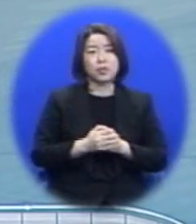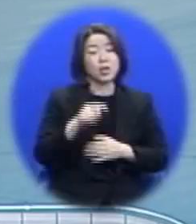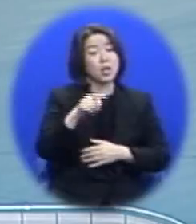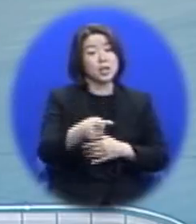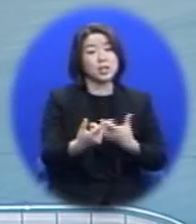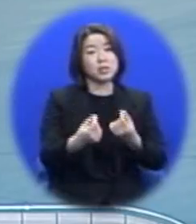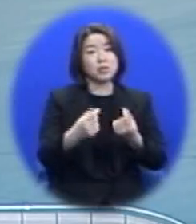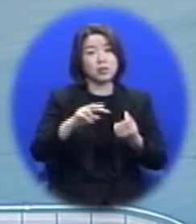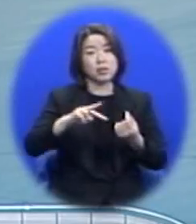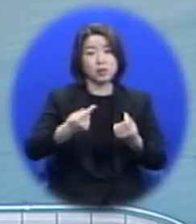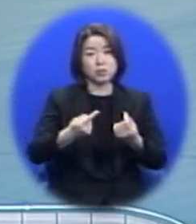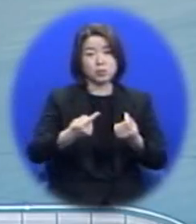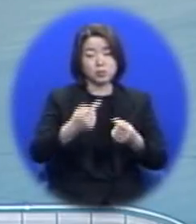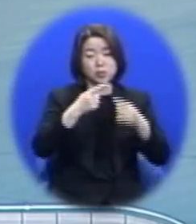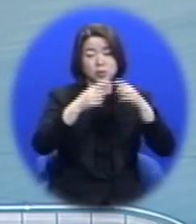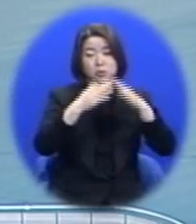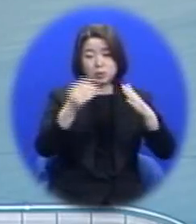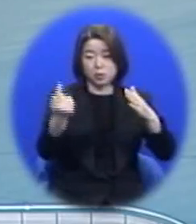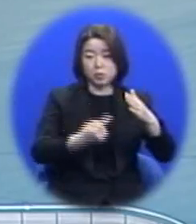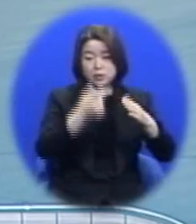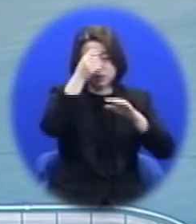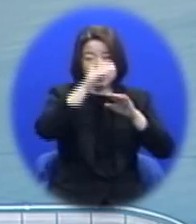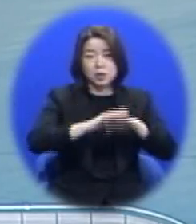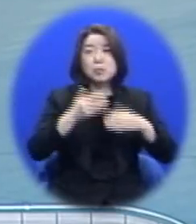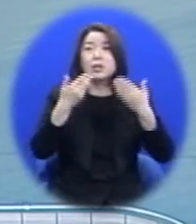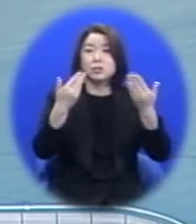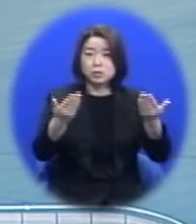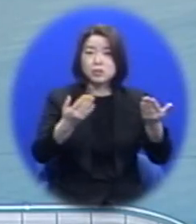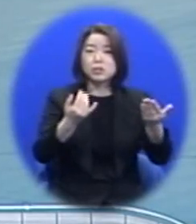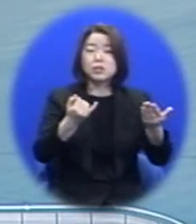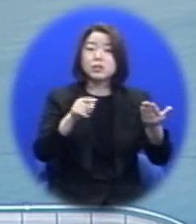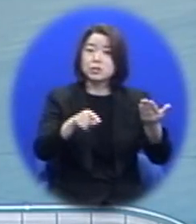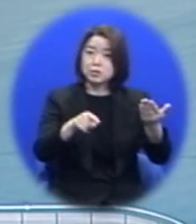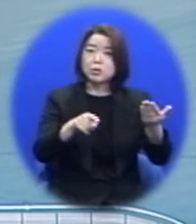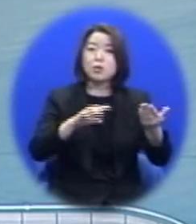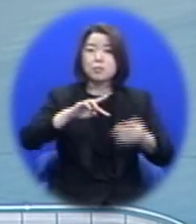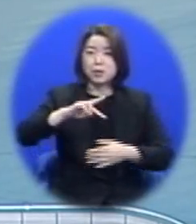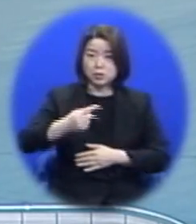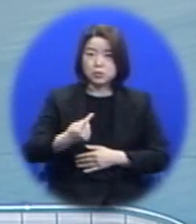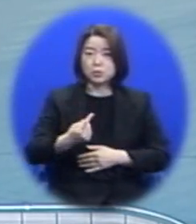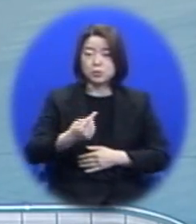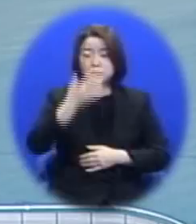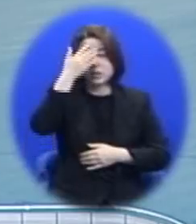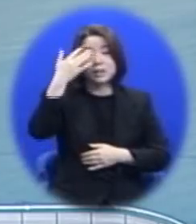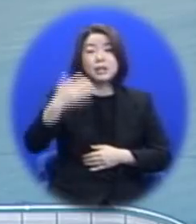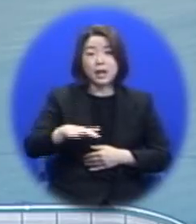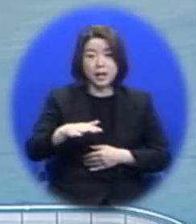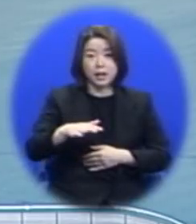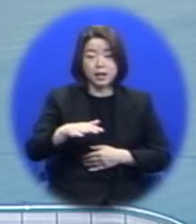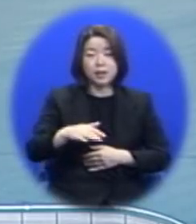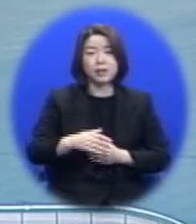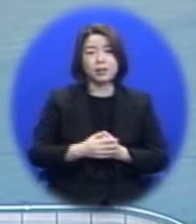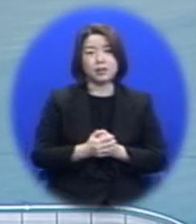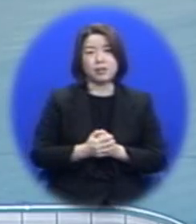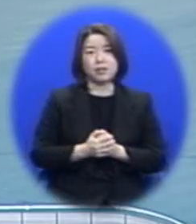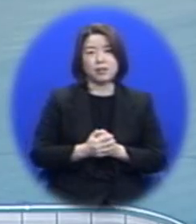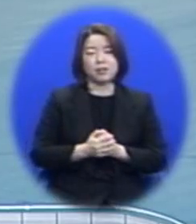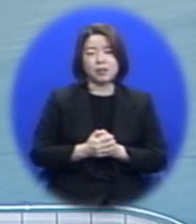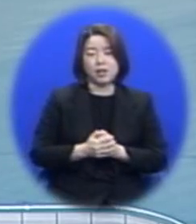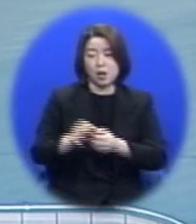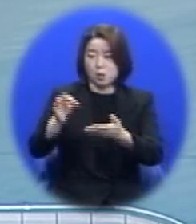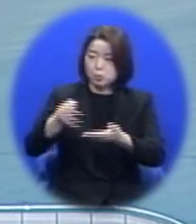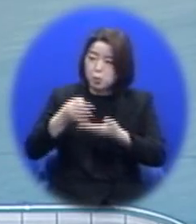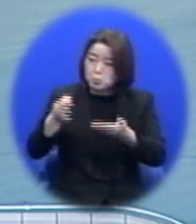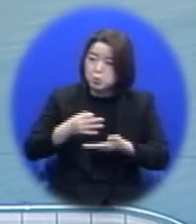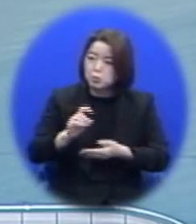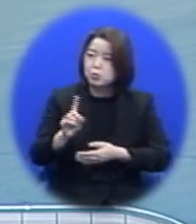이렇게라도 나와서 교회 와서 예배 드리는 것만 가지고도 이거 참 다행이잖아요. 아, 돈을 어떻게